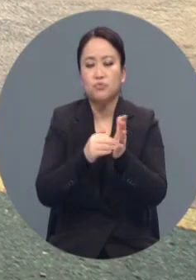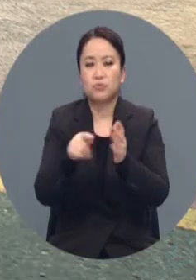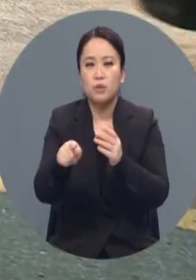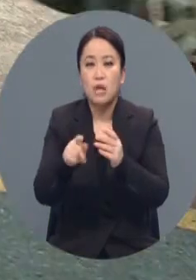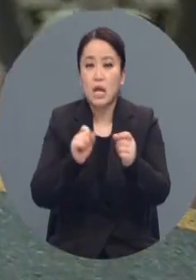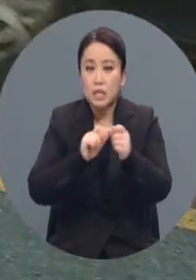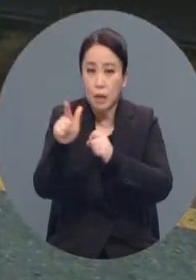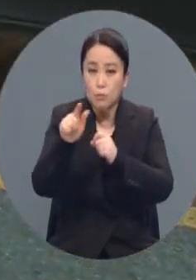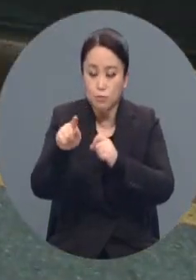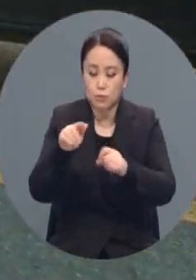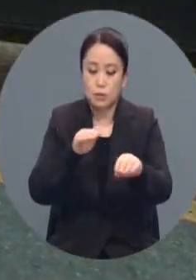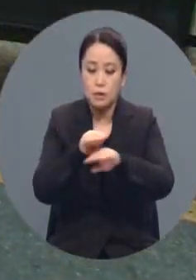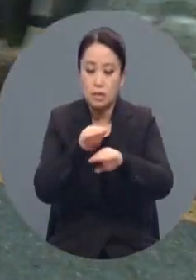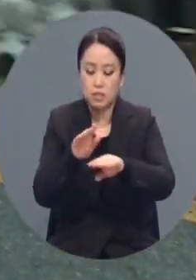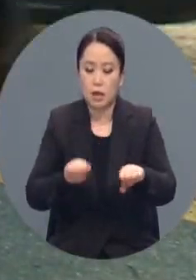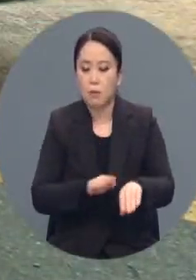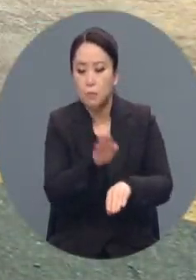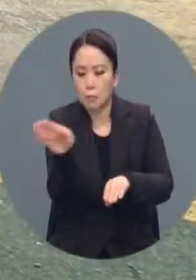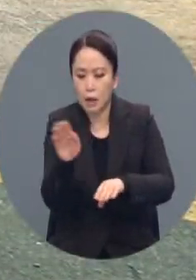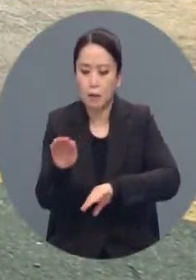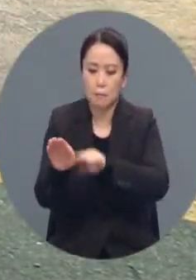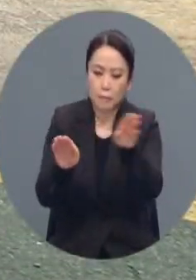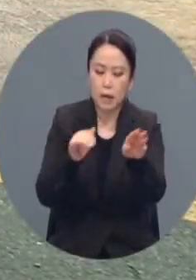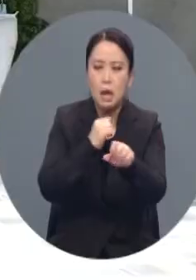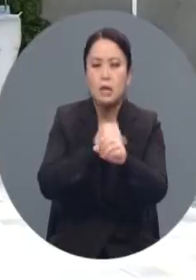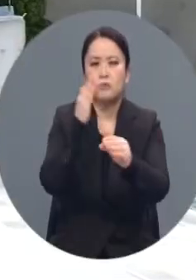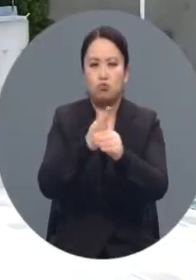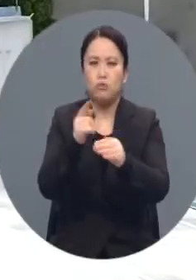대다수는 가해 차량의 회전 중에 발생했습니다.